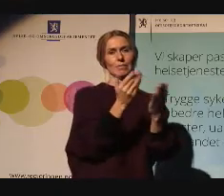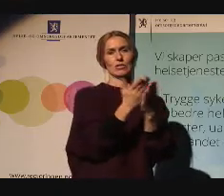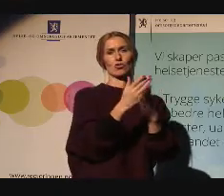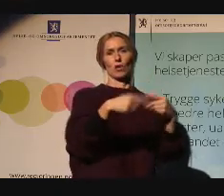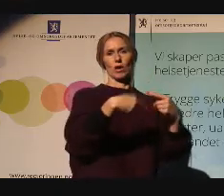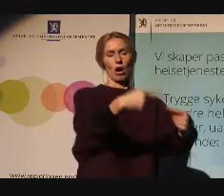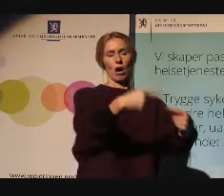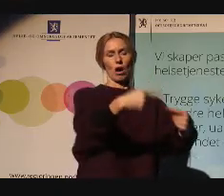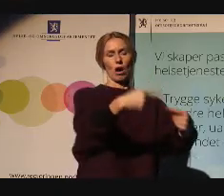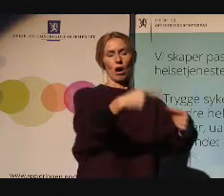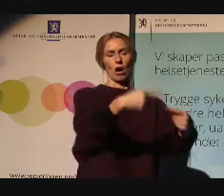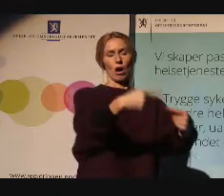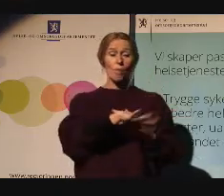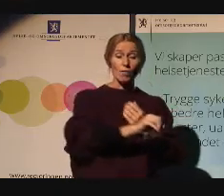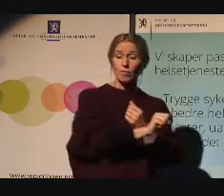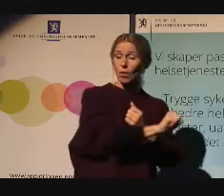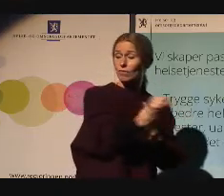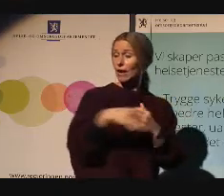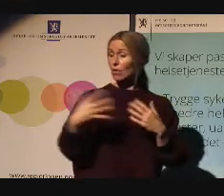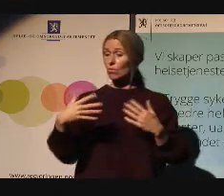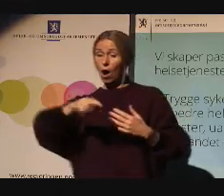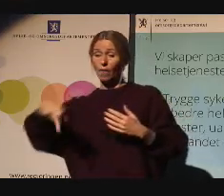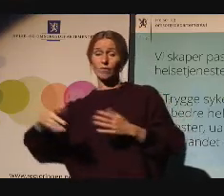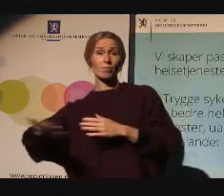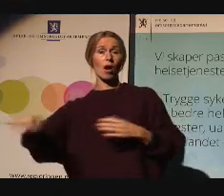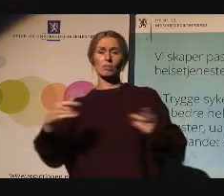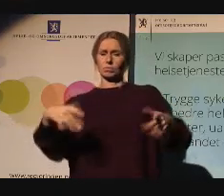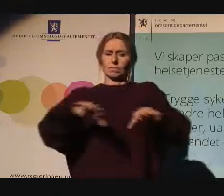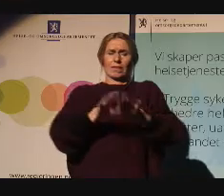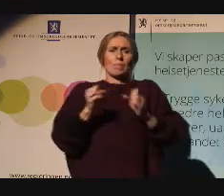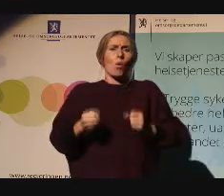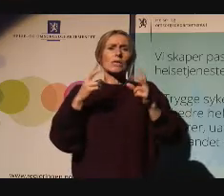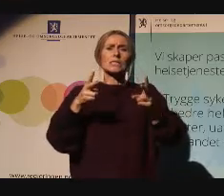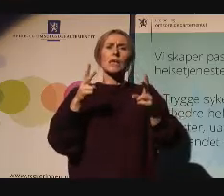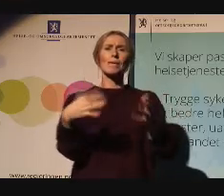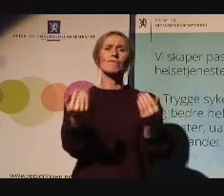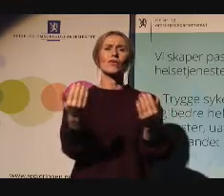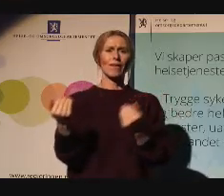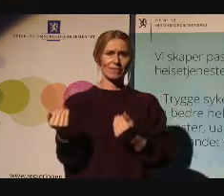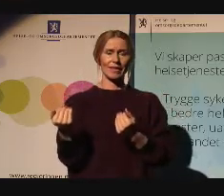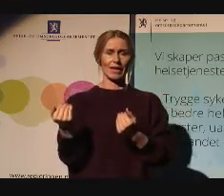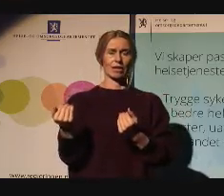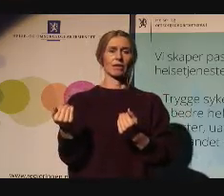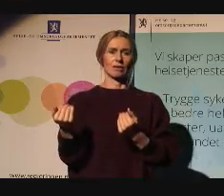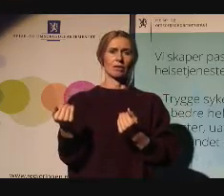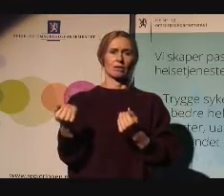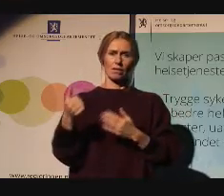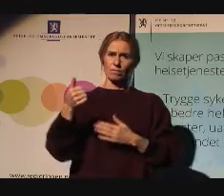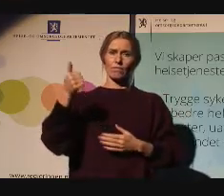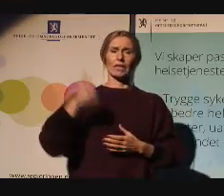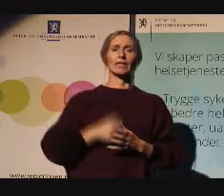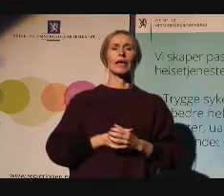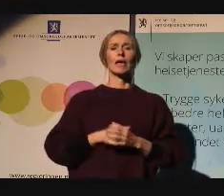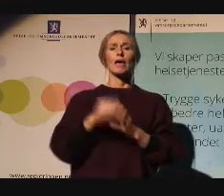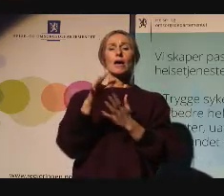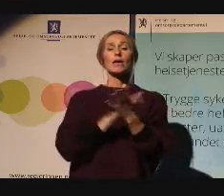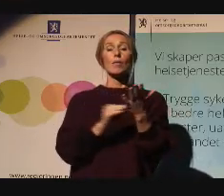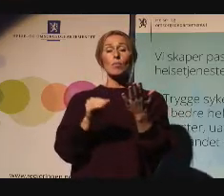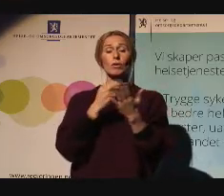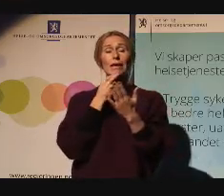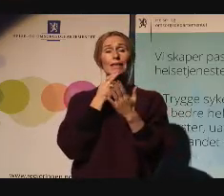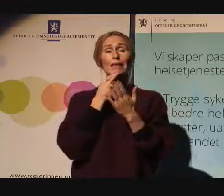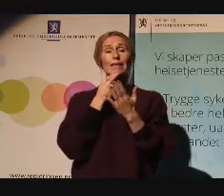høye ambisjoner på vegne av de barna som i barnevernet, som vi har på vegne av våre egne barn. Rapporten «Psykisk